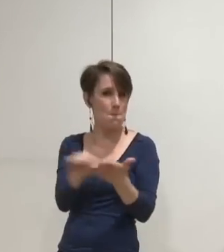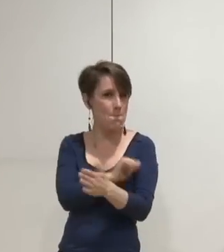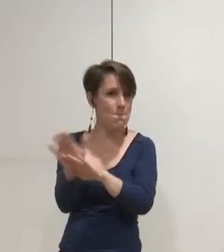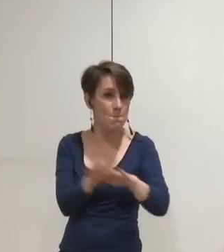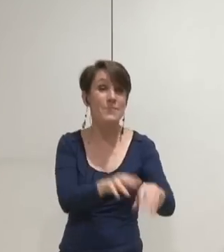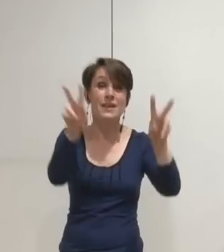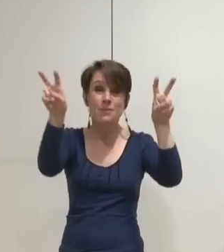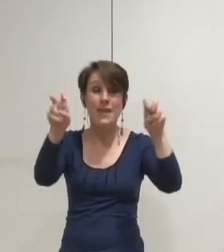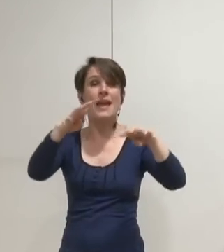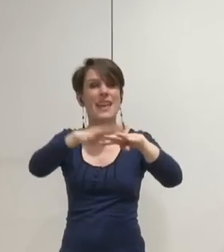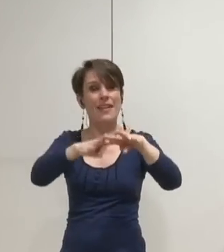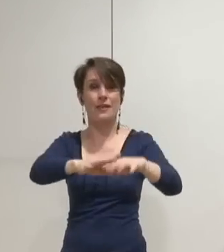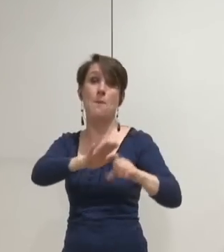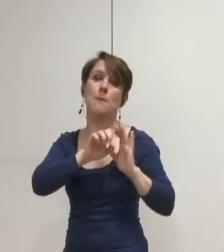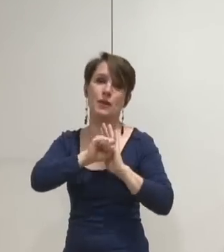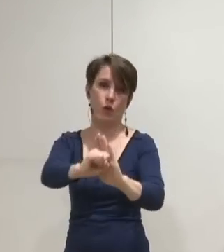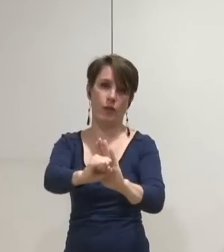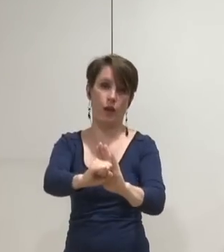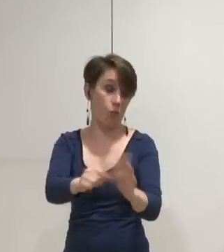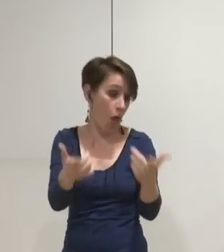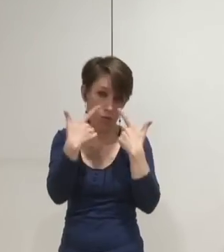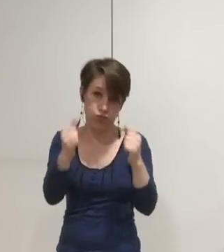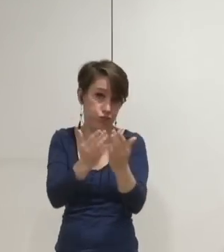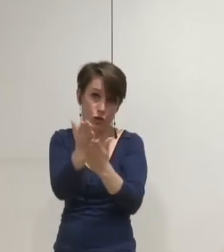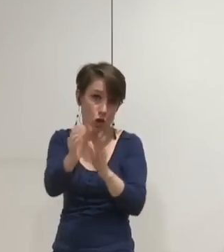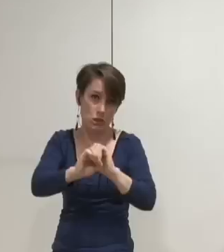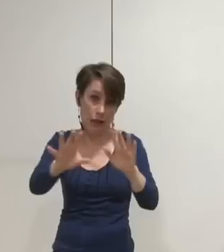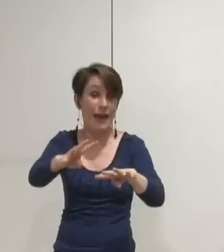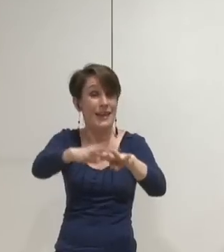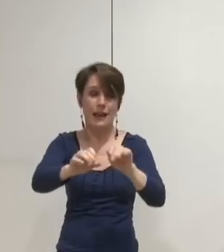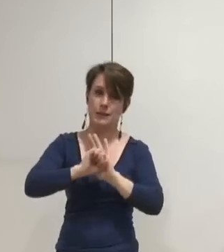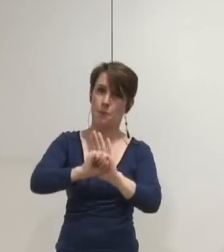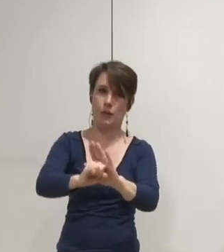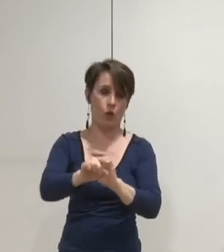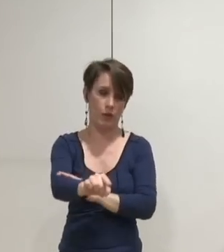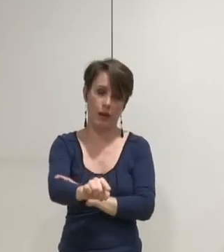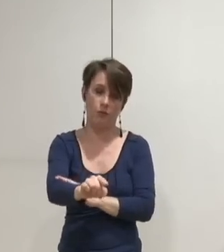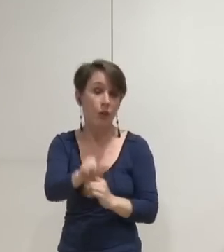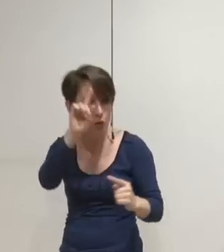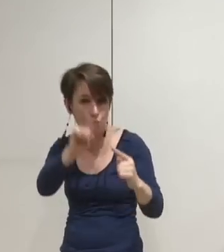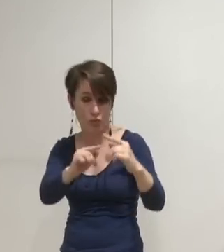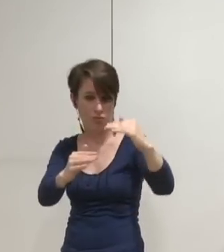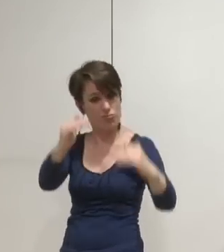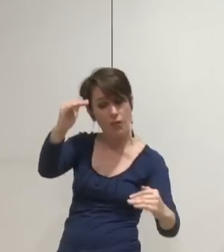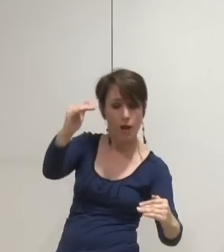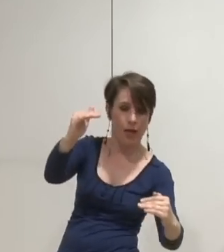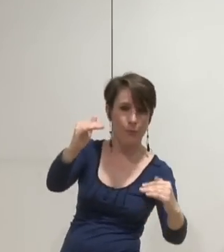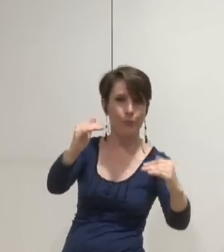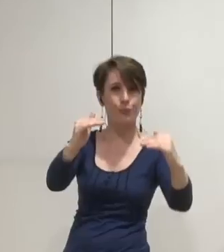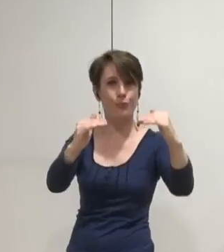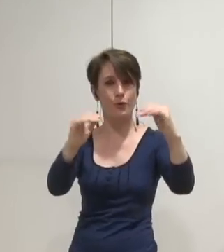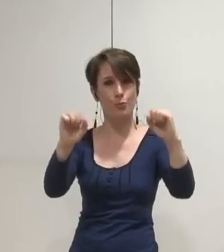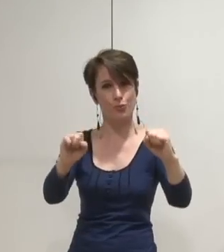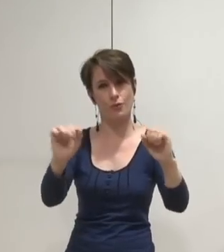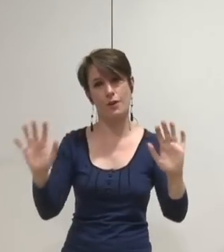disent bien ce que c'est prioritaire afin d'assurer une certaine égalité des chances à à chaque citoyen où qu'il